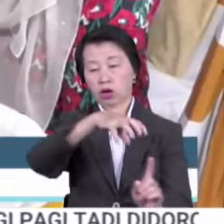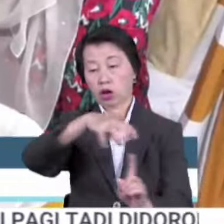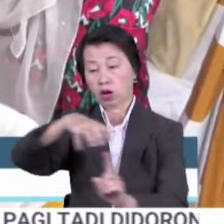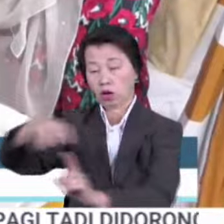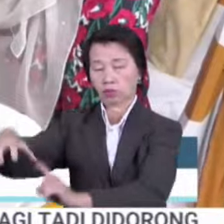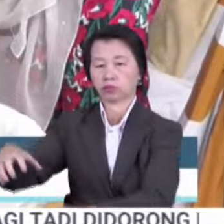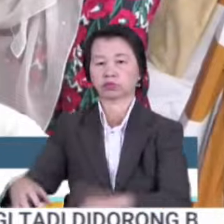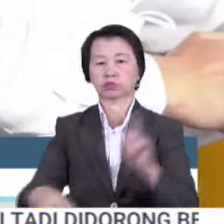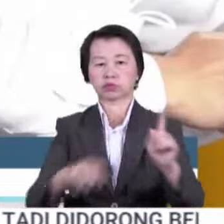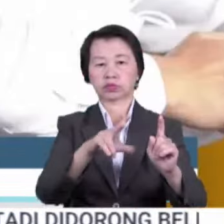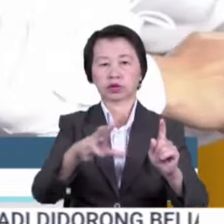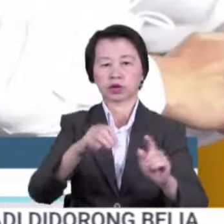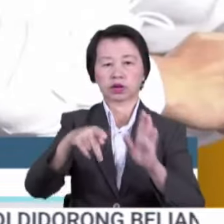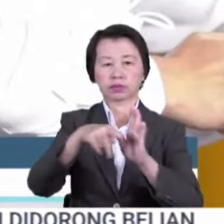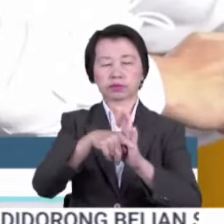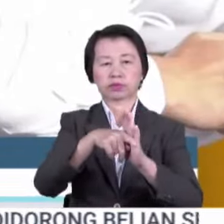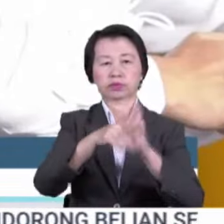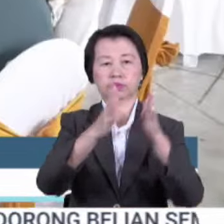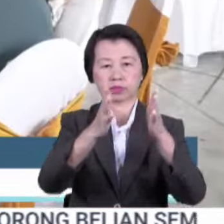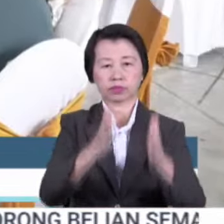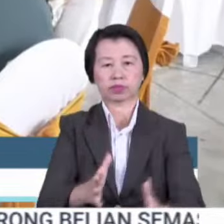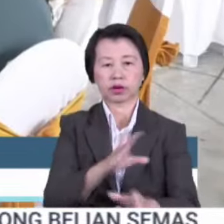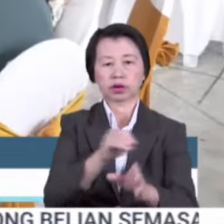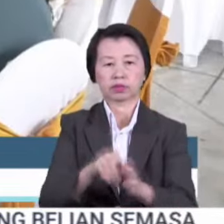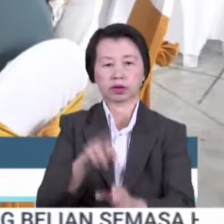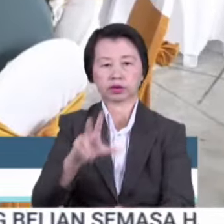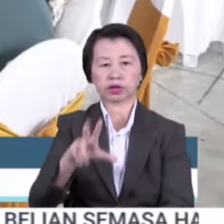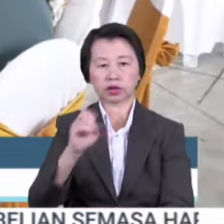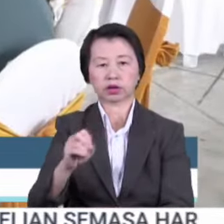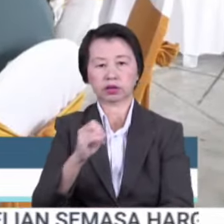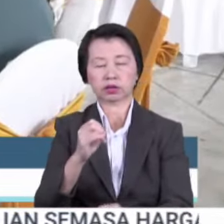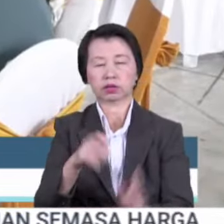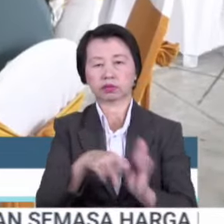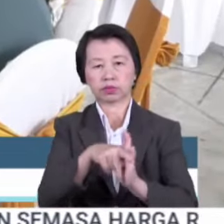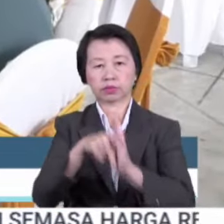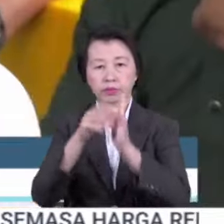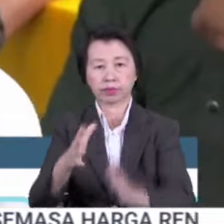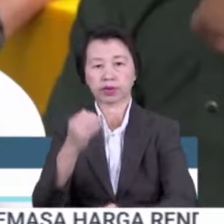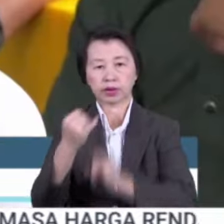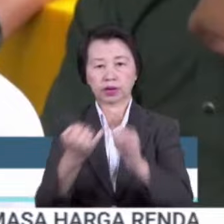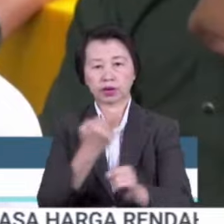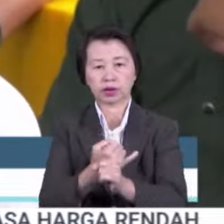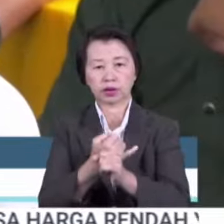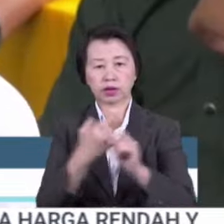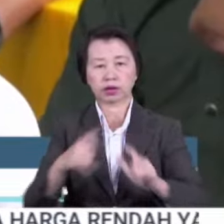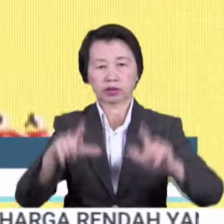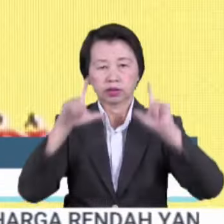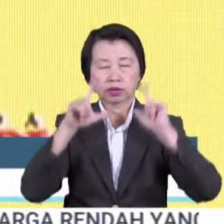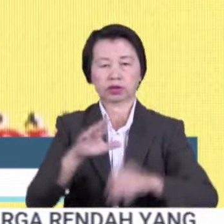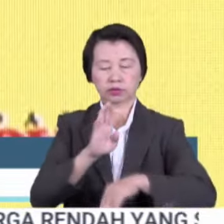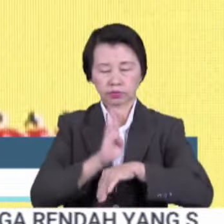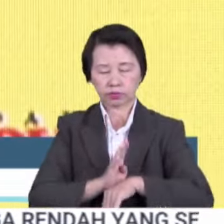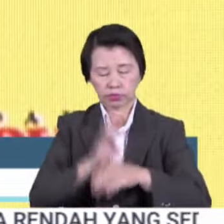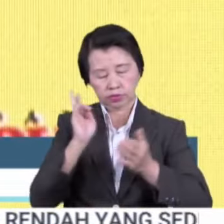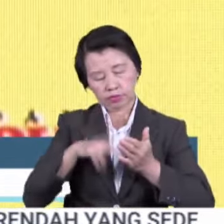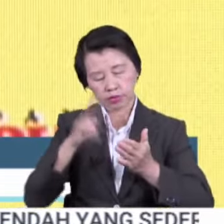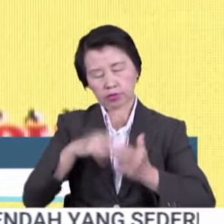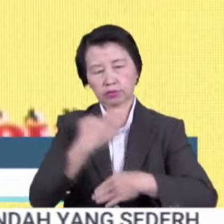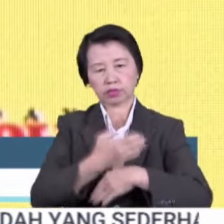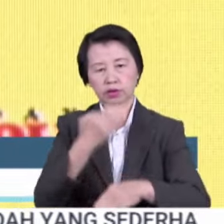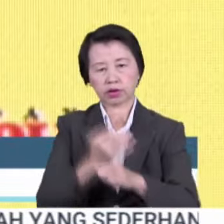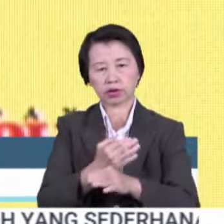8118 pompa air termasuk 30 Open pamer antara bangsa mengangkat tema budaya membaca membentuk